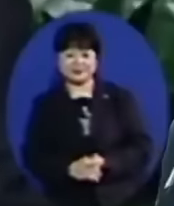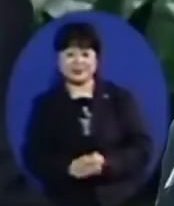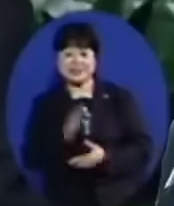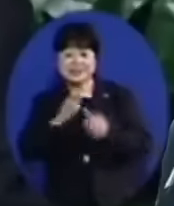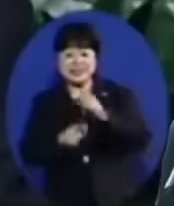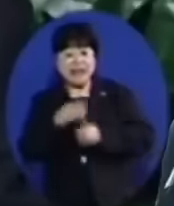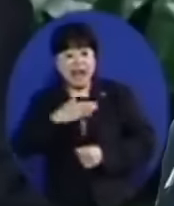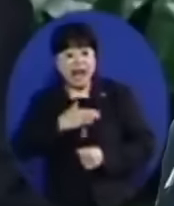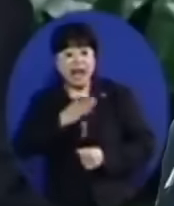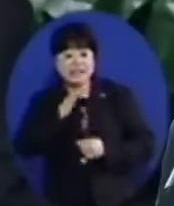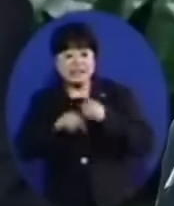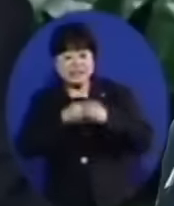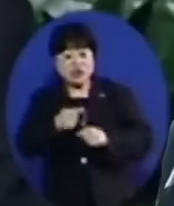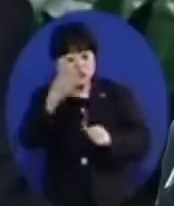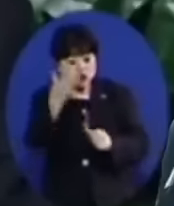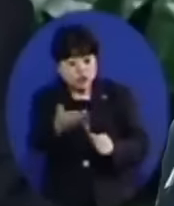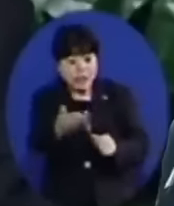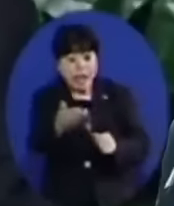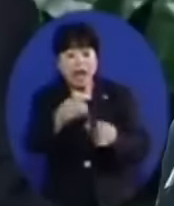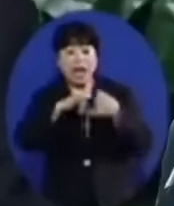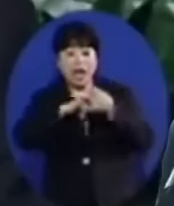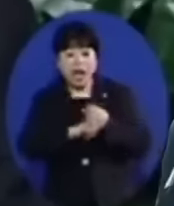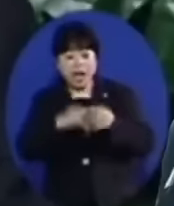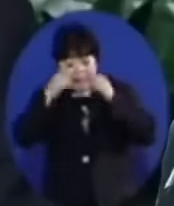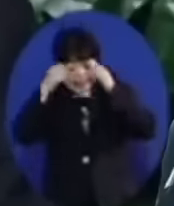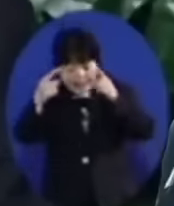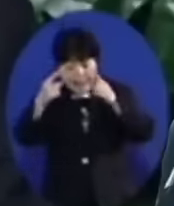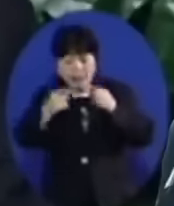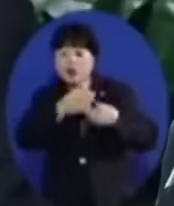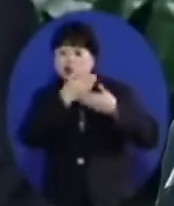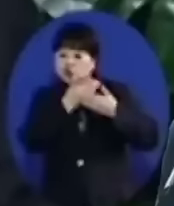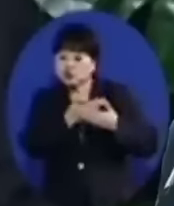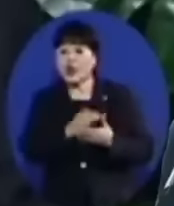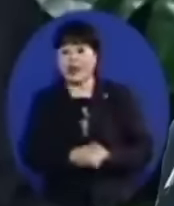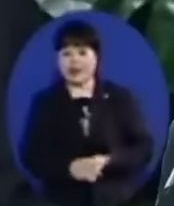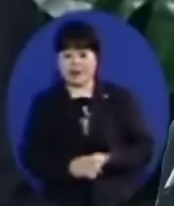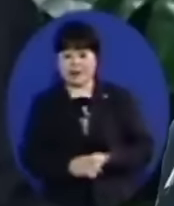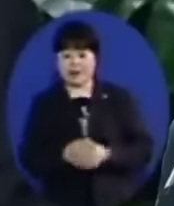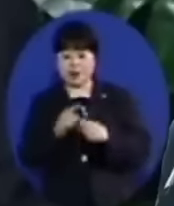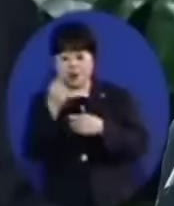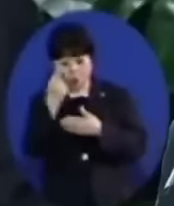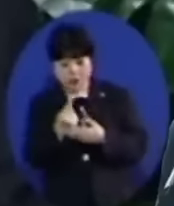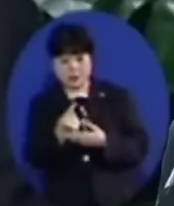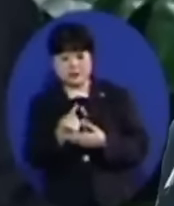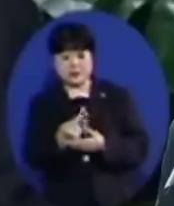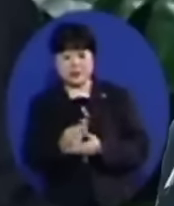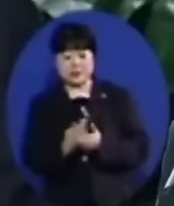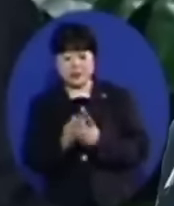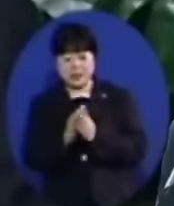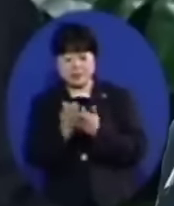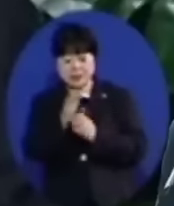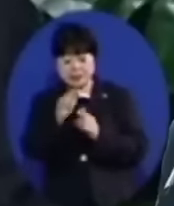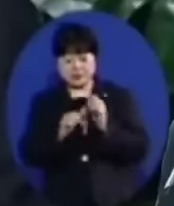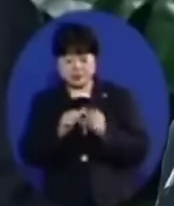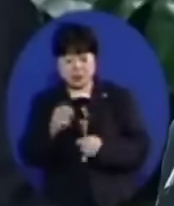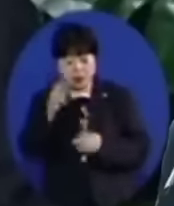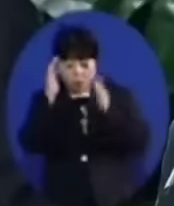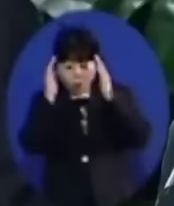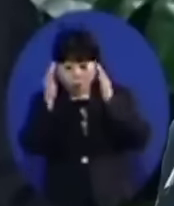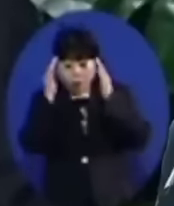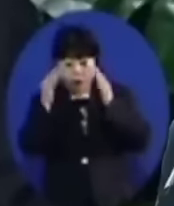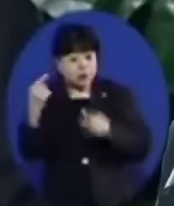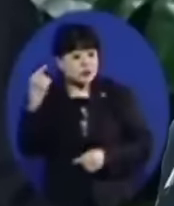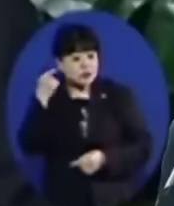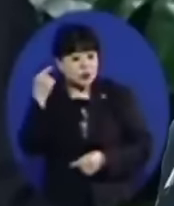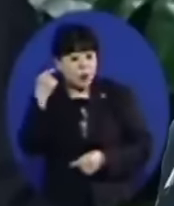진리를 알지니 진리가 너희를 자유케 하리라. 깨닫는 게 참 중요합니다. 그 교회에 와서 성경 공부하고 하나님 말씀을